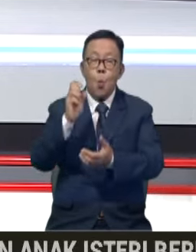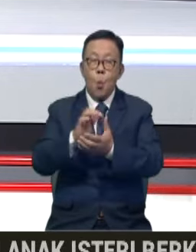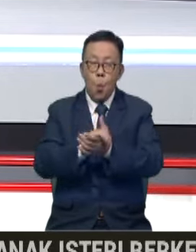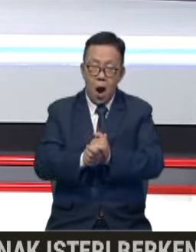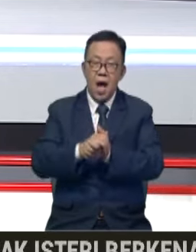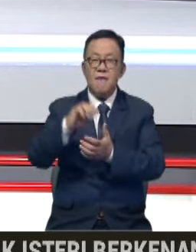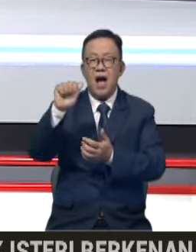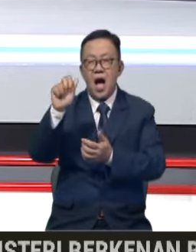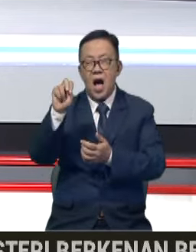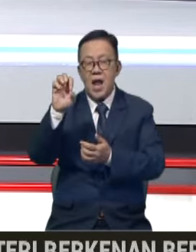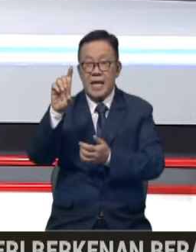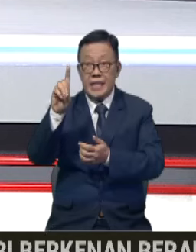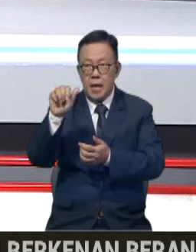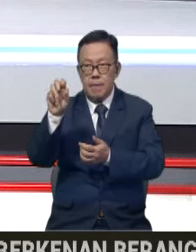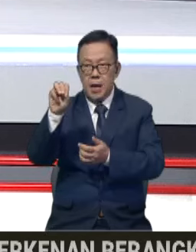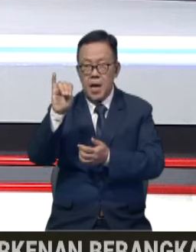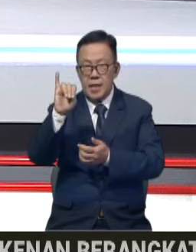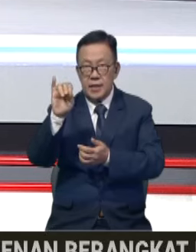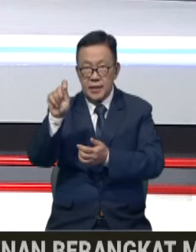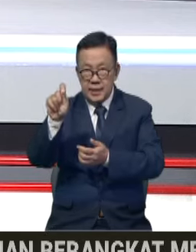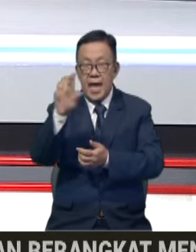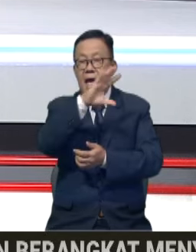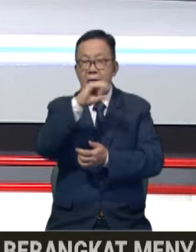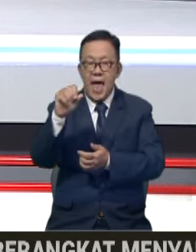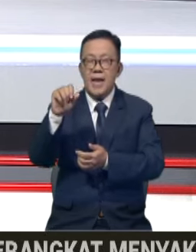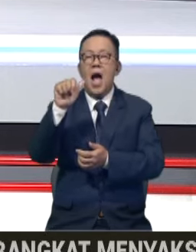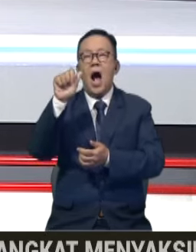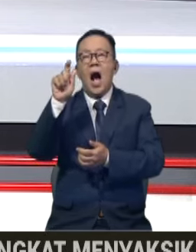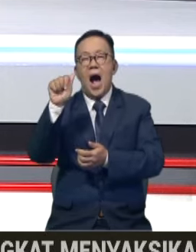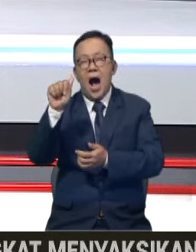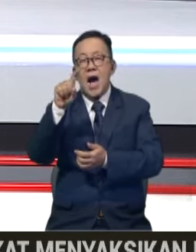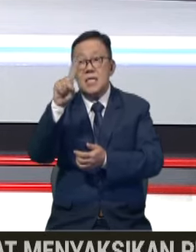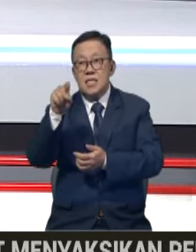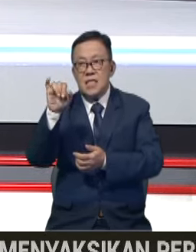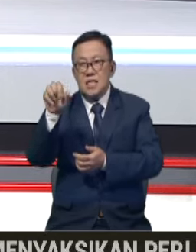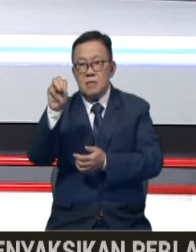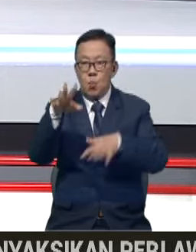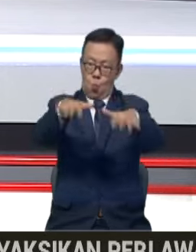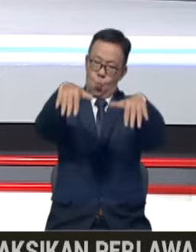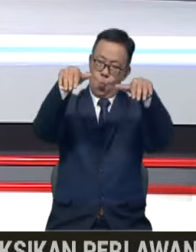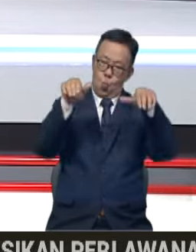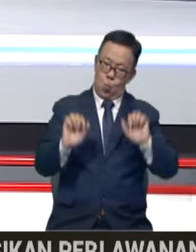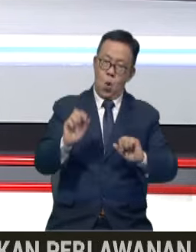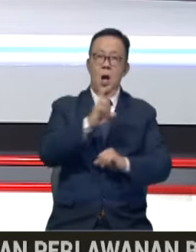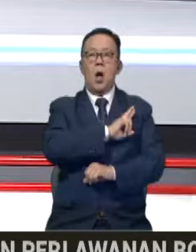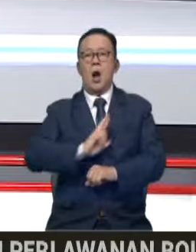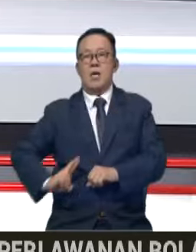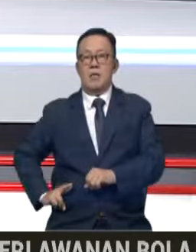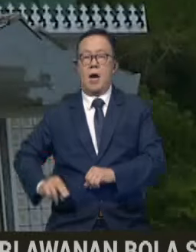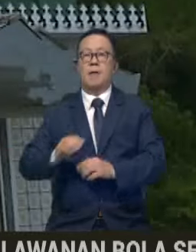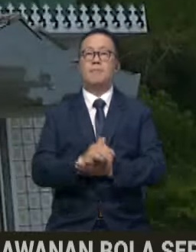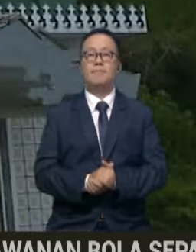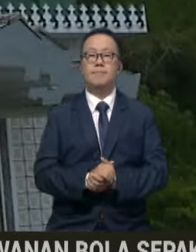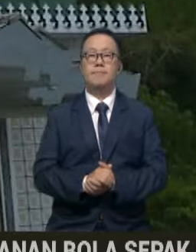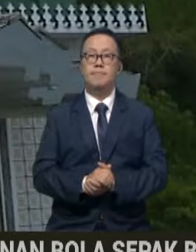dan almarhum Duli Antara Mak Mulia Paduka Seri Pengiran Muda Haji Abdul Azim. Majlis diadakan di Kubah Makam Diraja.